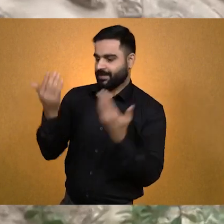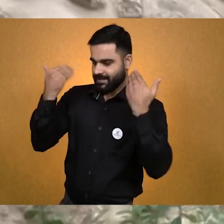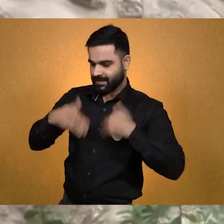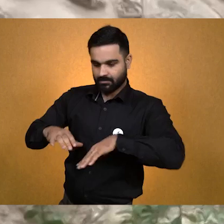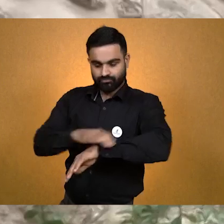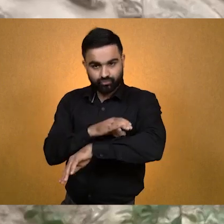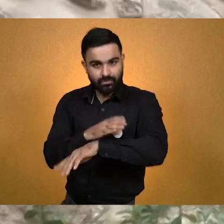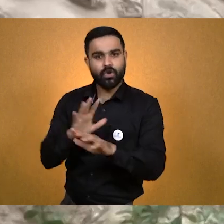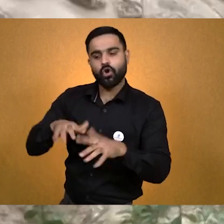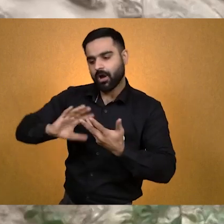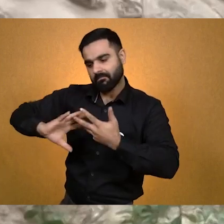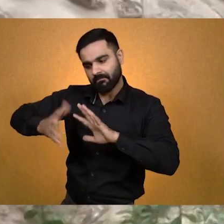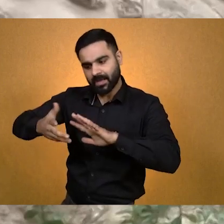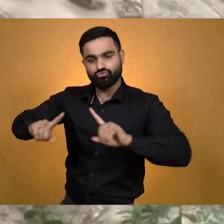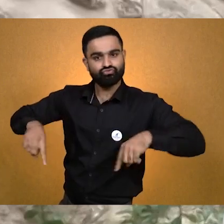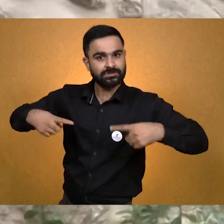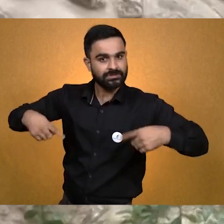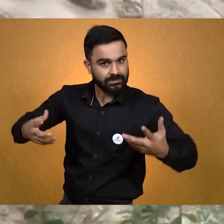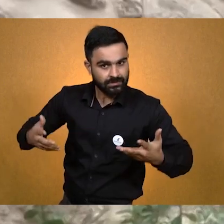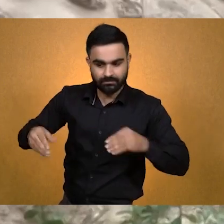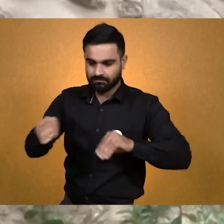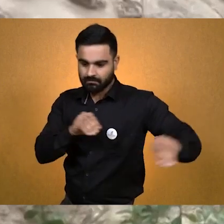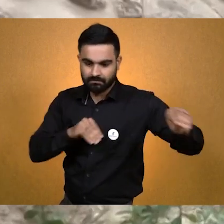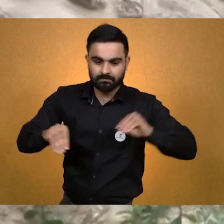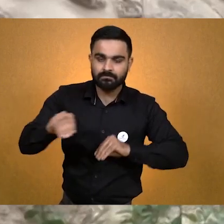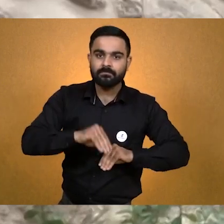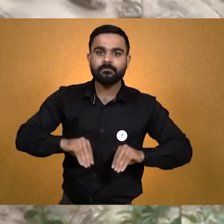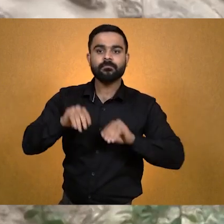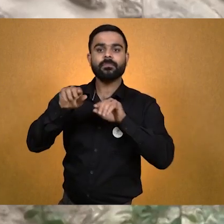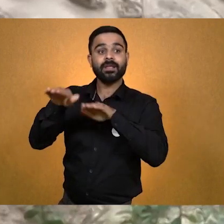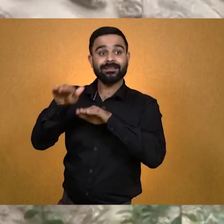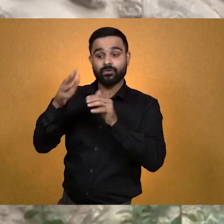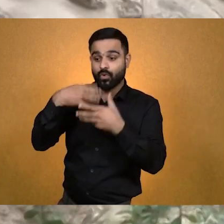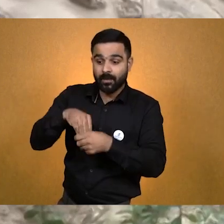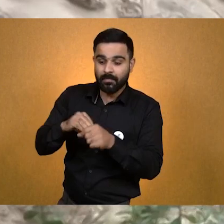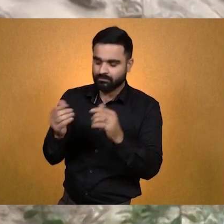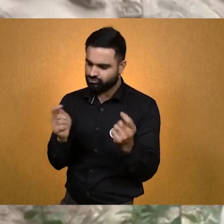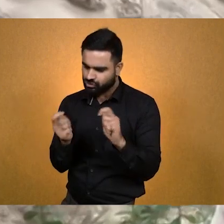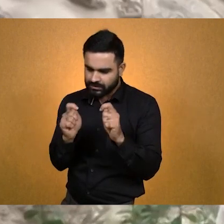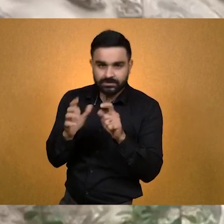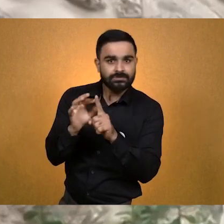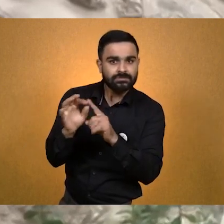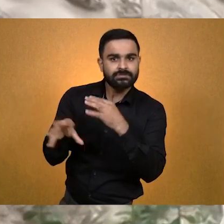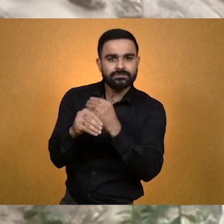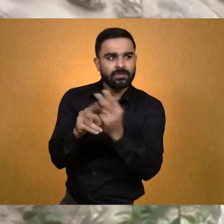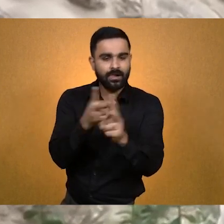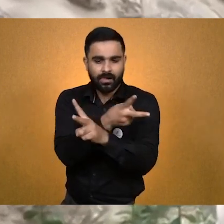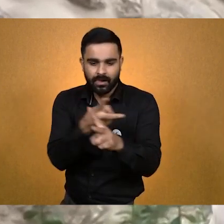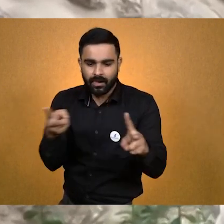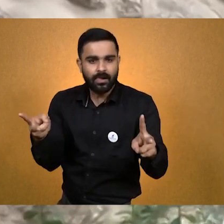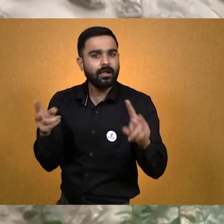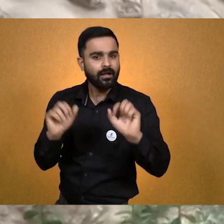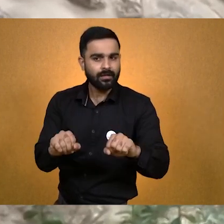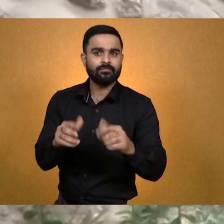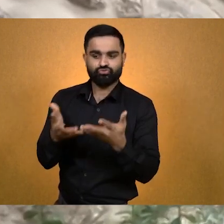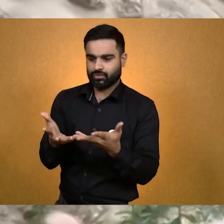और ऑटोमेटिक व्हीलचेयर्स फॉर मूवमेंट, डिपेंडिंग ऑन हाउ इट हैज़ टू बी कस्टमाइज्ड, बहुत अलग अलग चीज़ हैं।